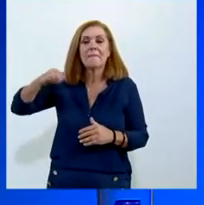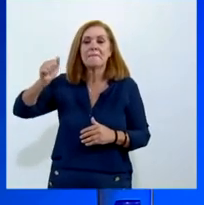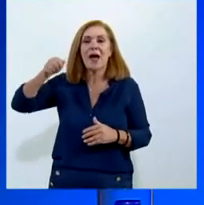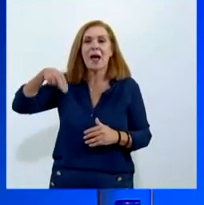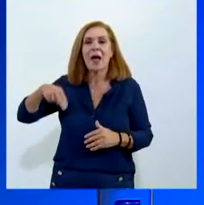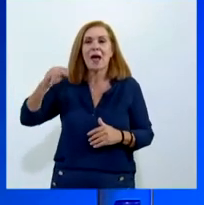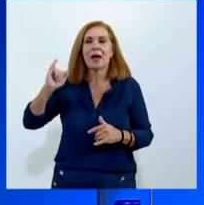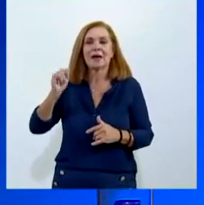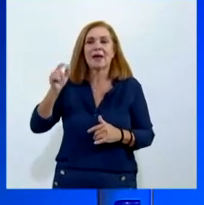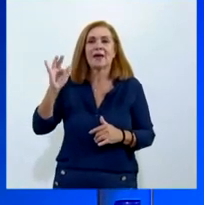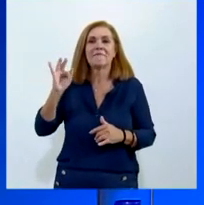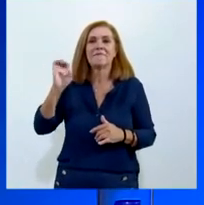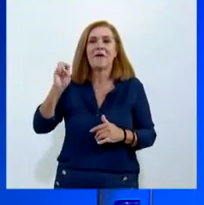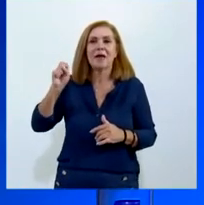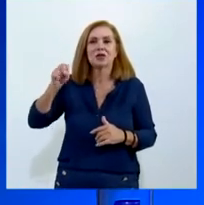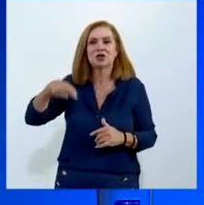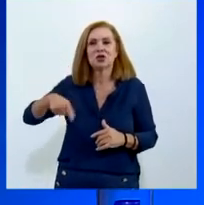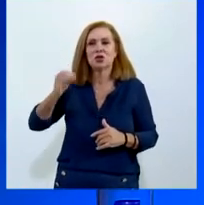manifesto.gr.